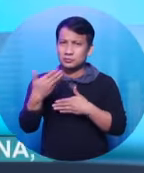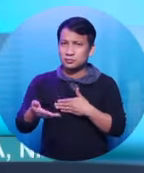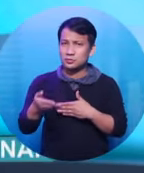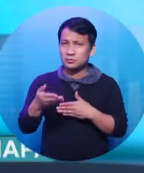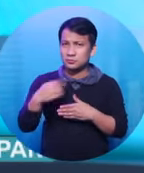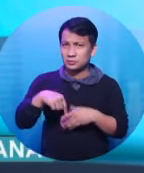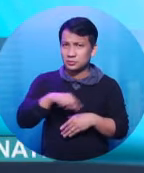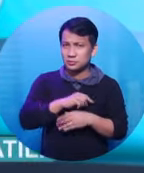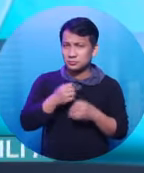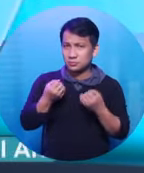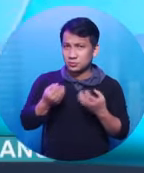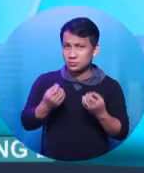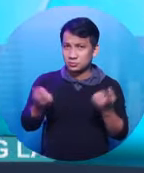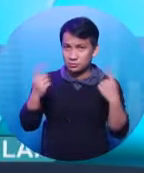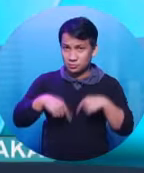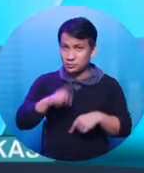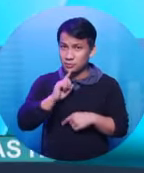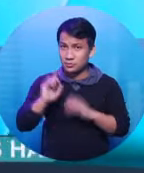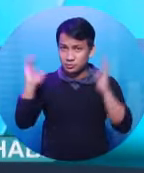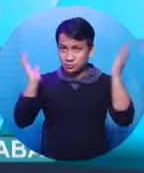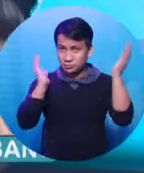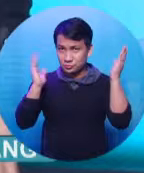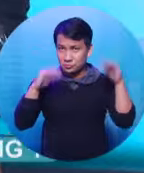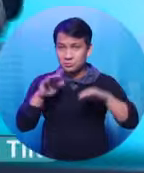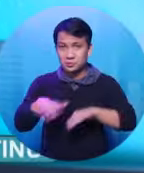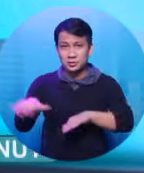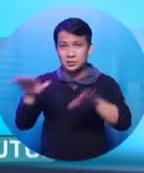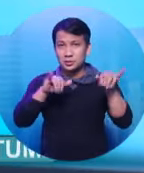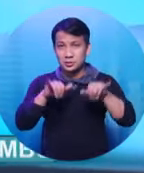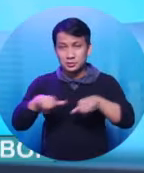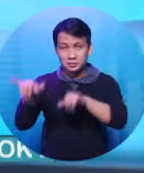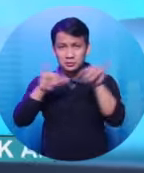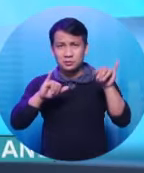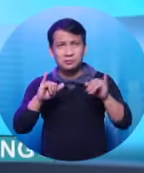bilang liga ng taga-serbisyo publiko,